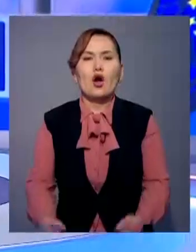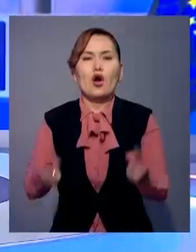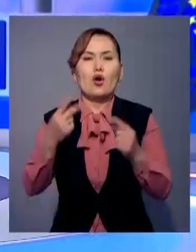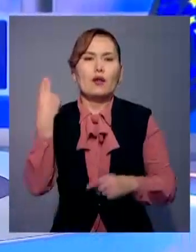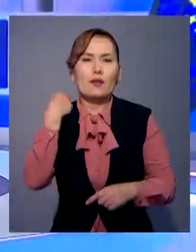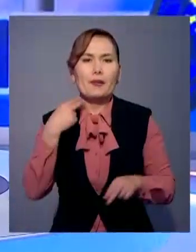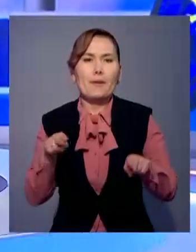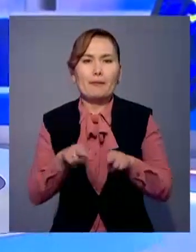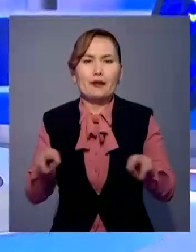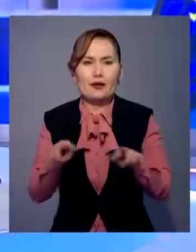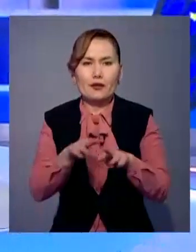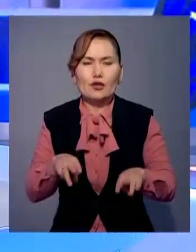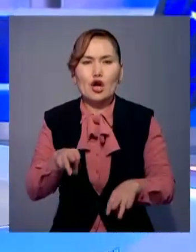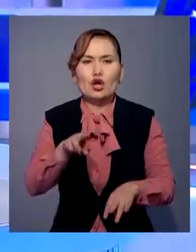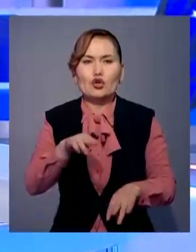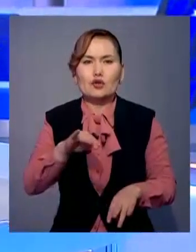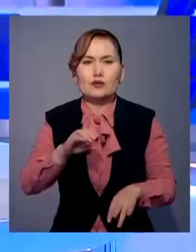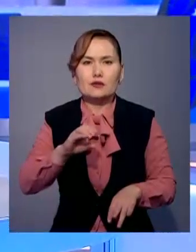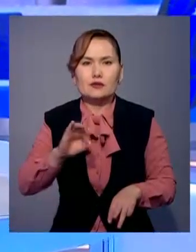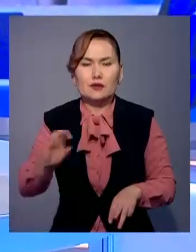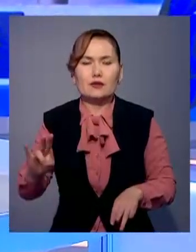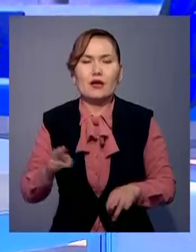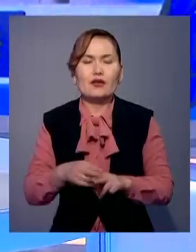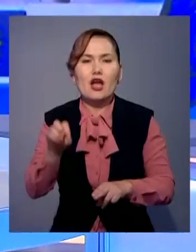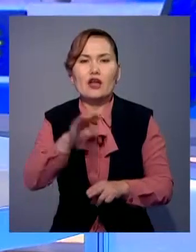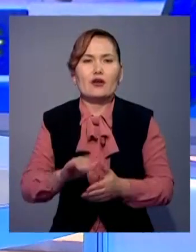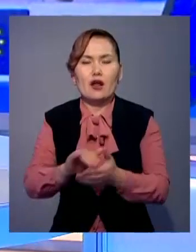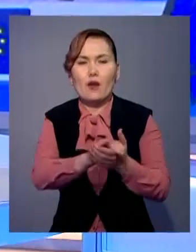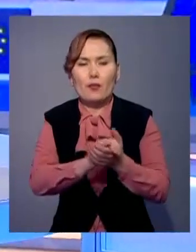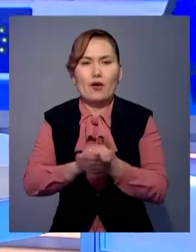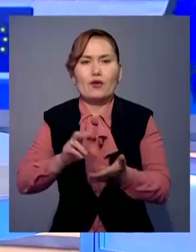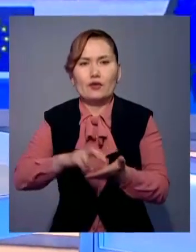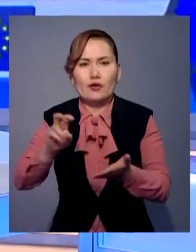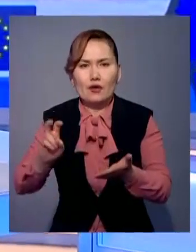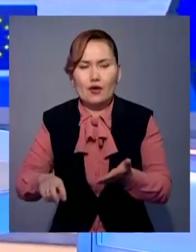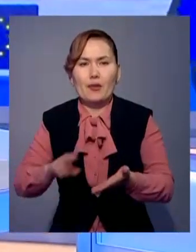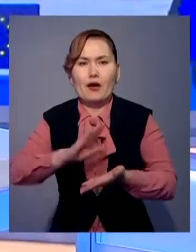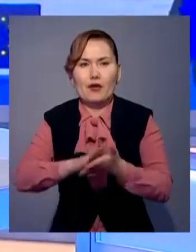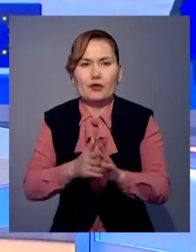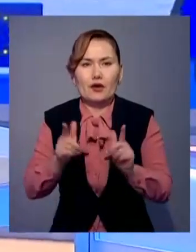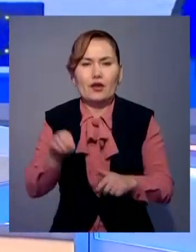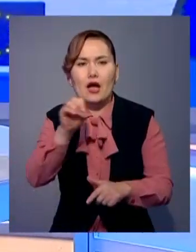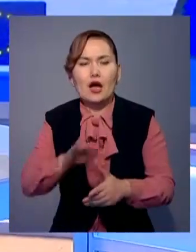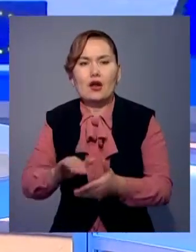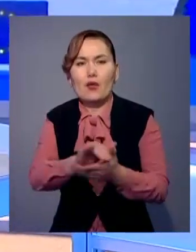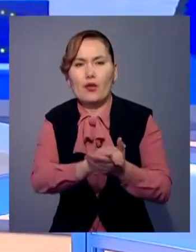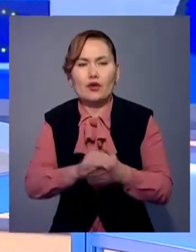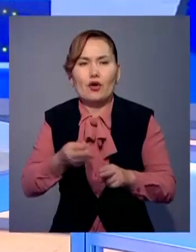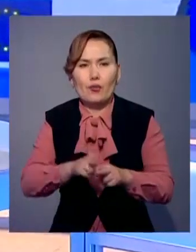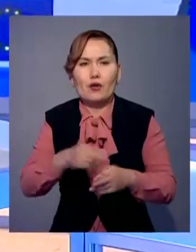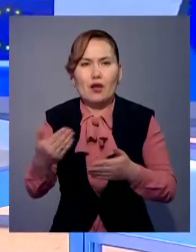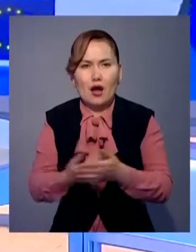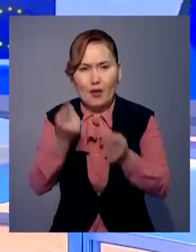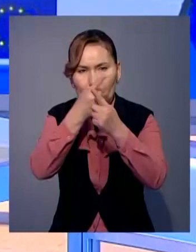Ұлыбритания премьер-министрі Борис Джонсон Еуроодақпен Брексит бойынша ортақ мәмілеге келгенін баяндады. Еуроодақ өкілдері бұл ақпаратты растап